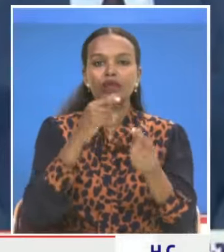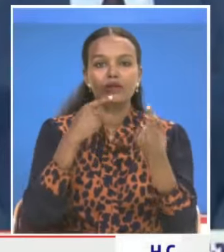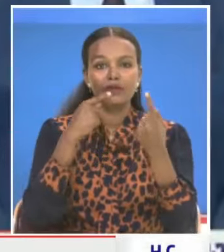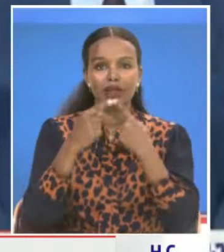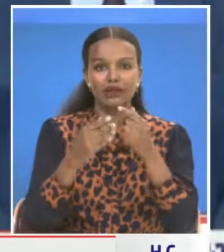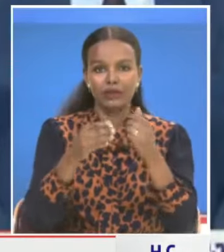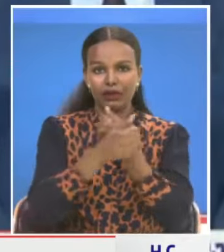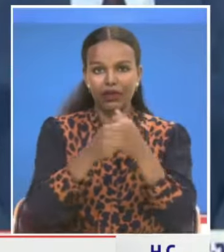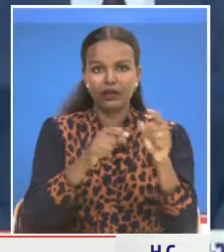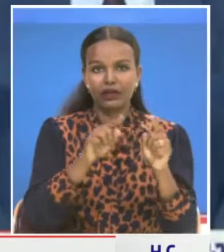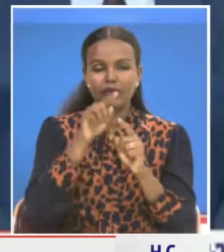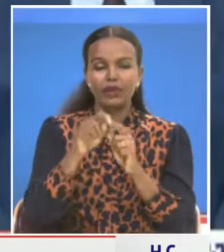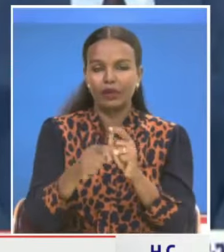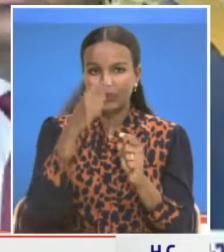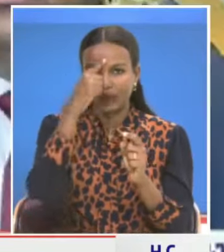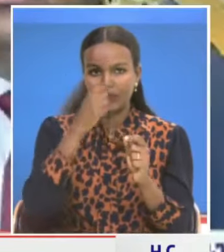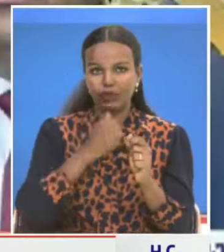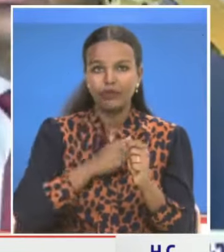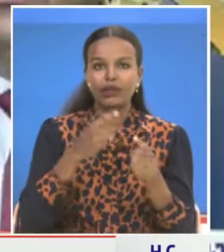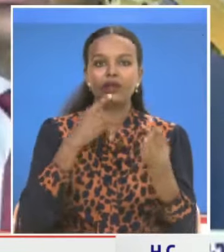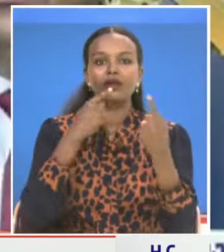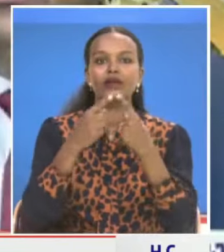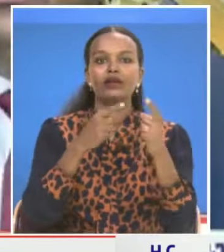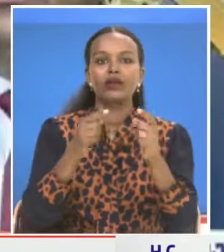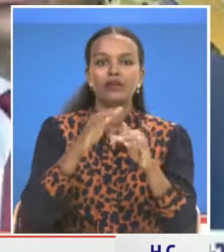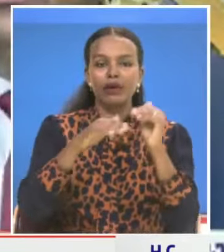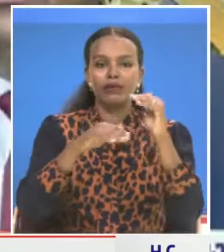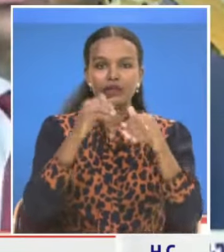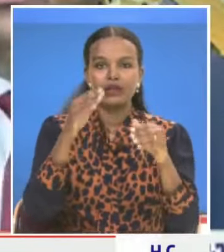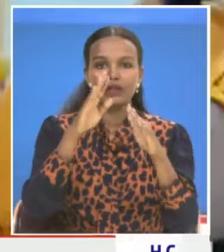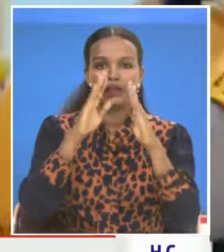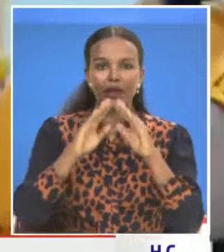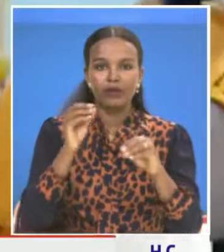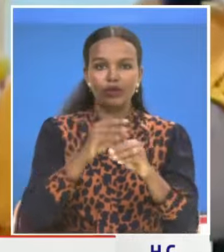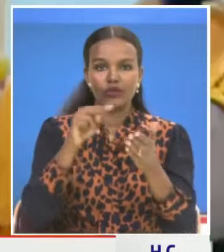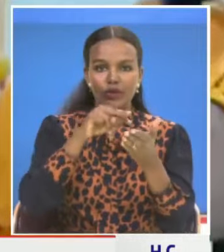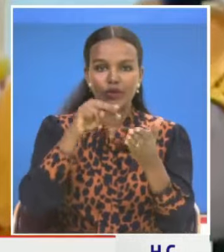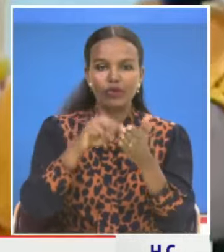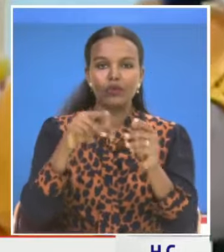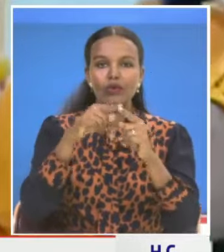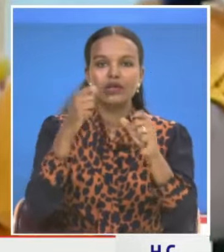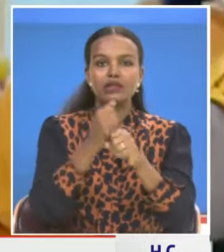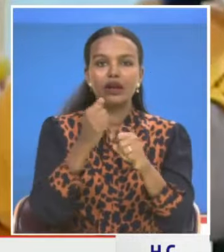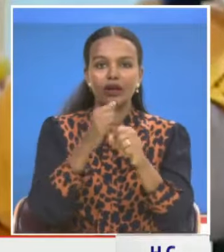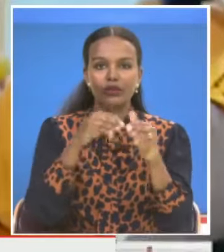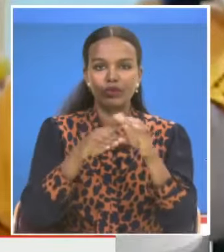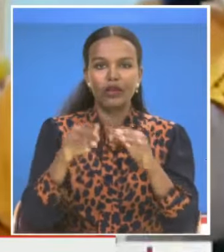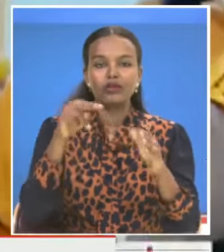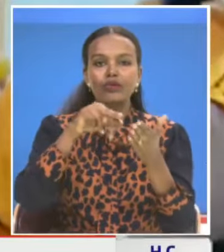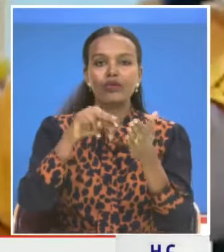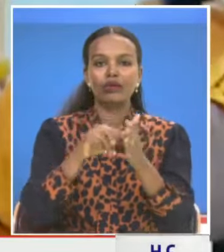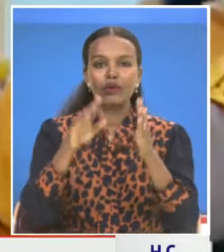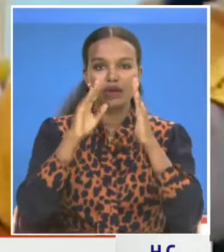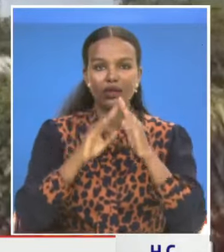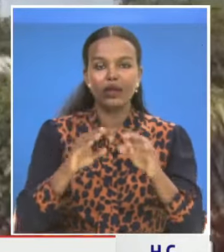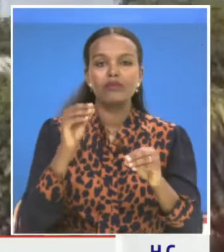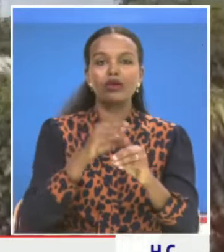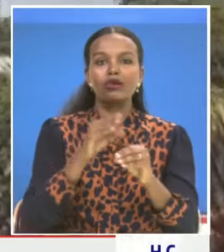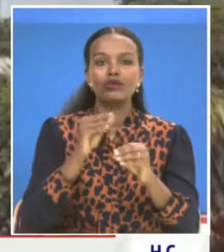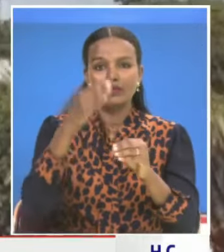በድርድር መፍታት እንደሚገባ ታምኖበት ለድርድር የሚያመቻች የሰላም ካውንስል ተቋቁሞ ወደ ስራ ገብቷል። የተቋቋመው የሰላም